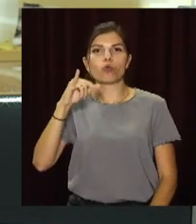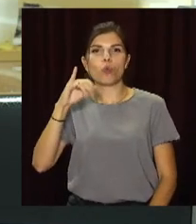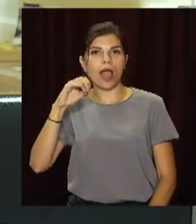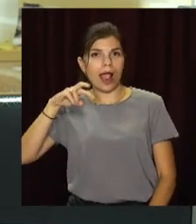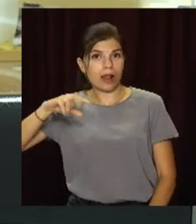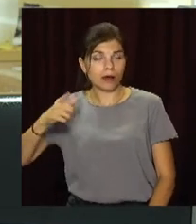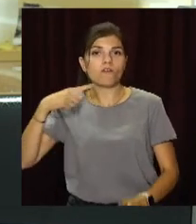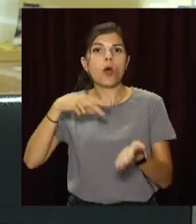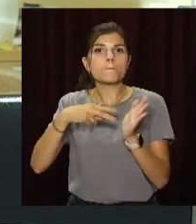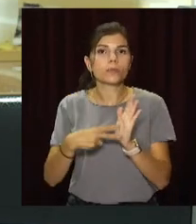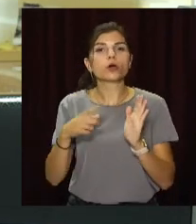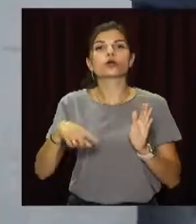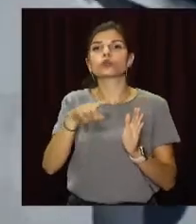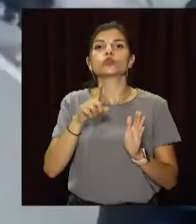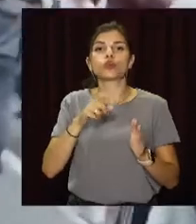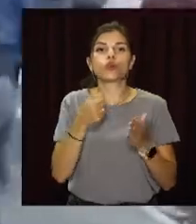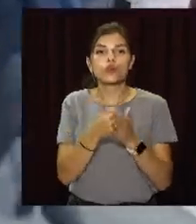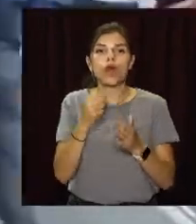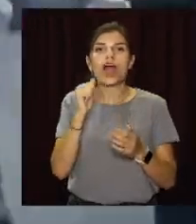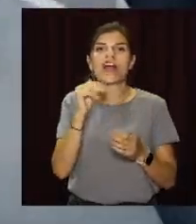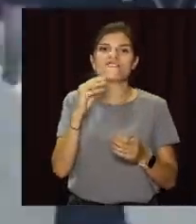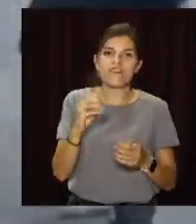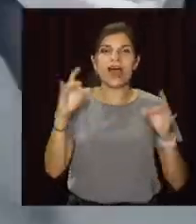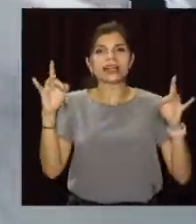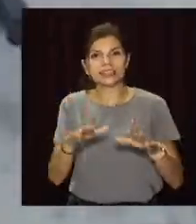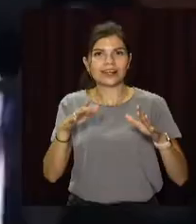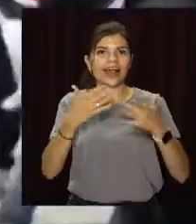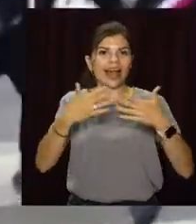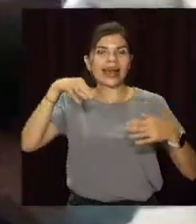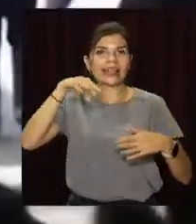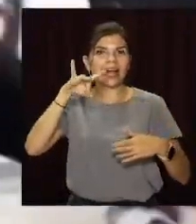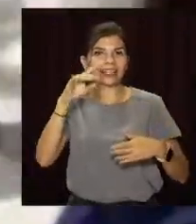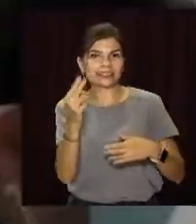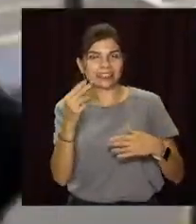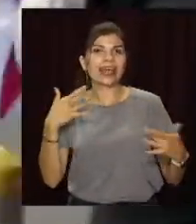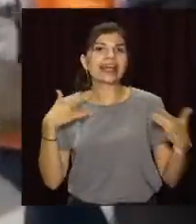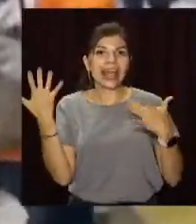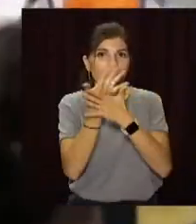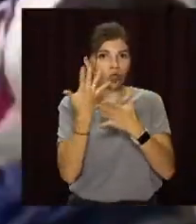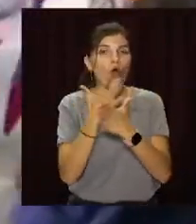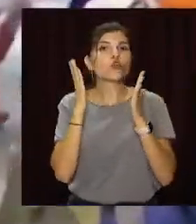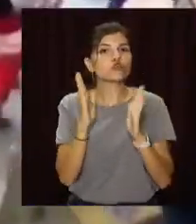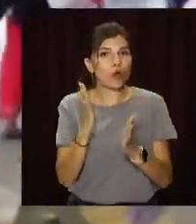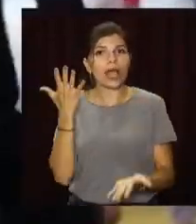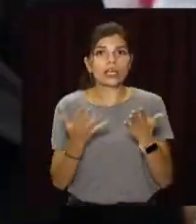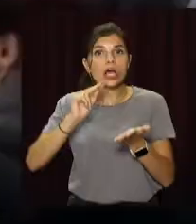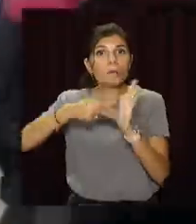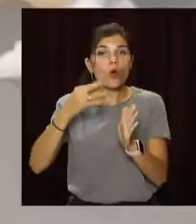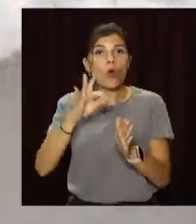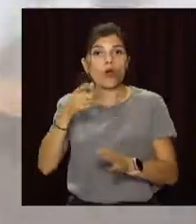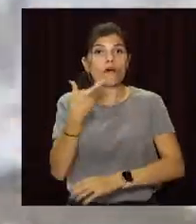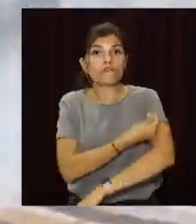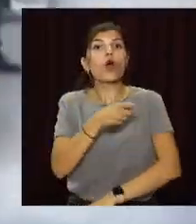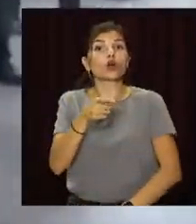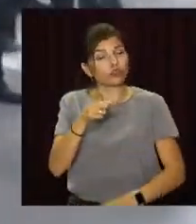оголосив про плани пускати відвідувачів до кафе, барів, ресторанів, торгівельних центрів та кінотеатрів лише за наявності довідок про